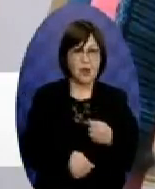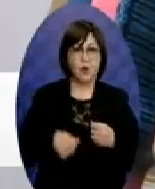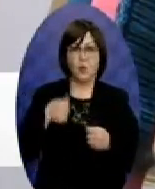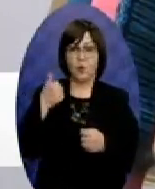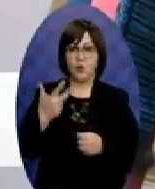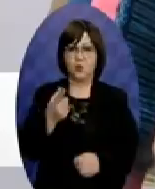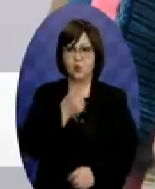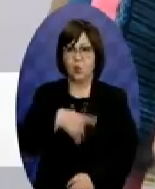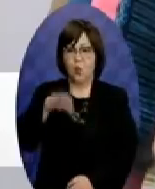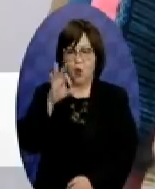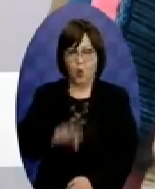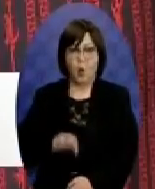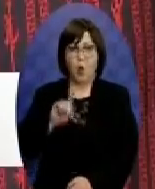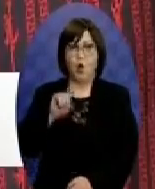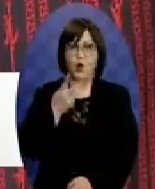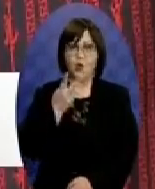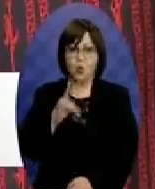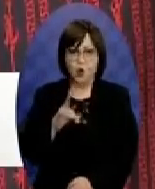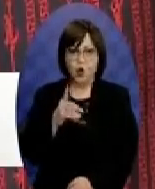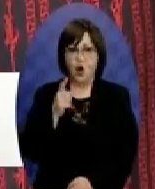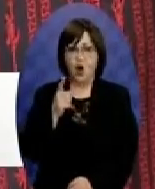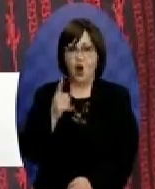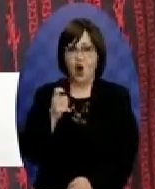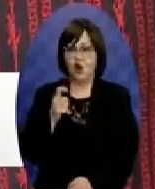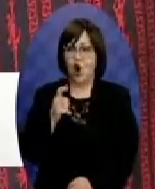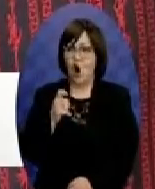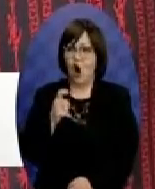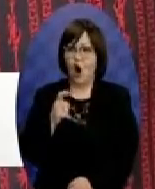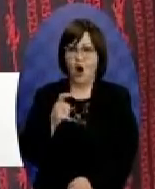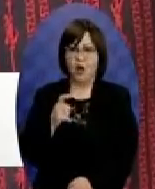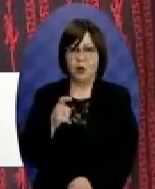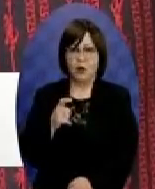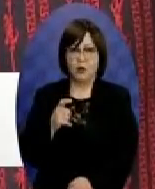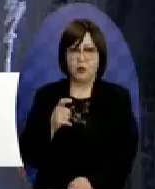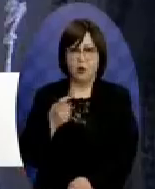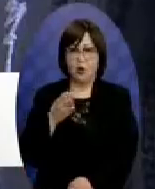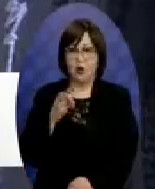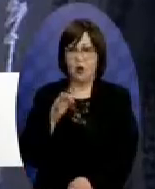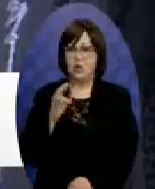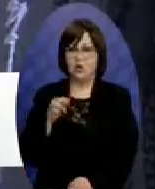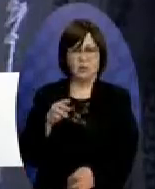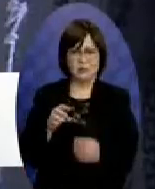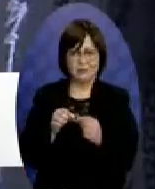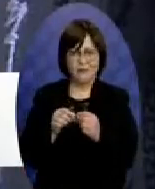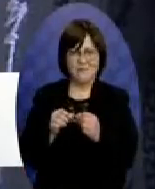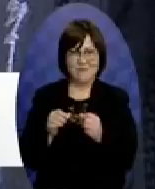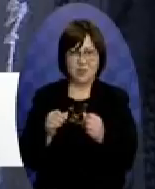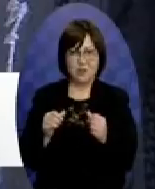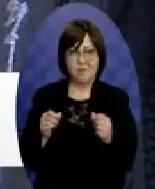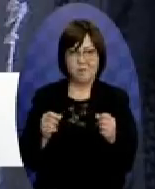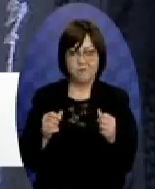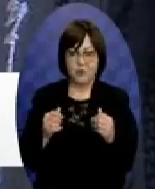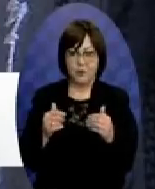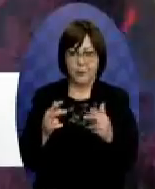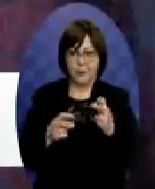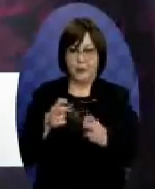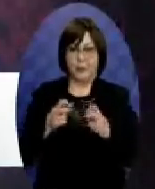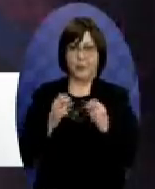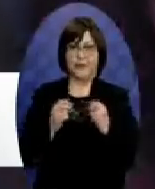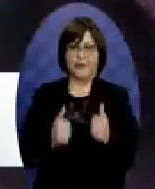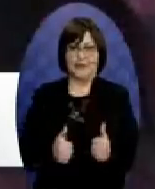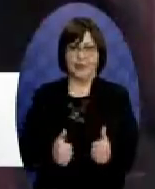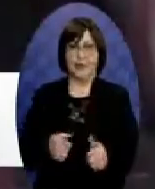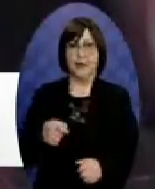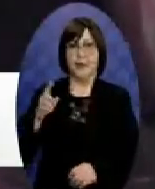өхөр орхон торгон дээр энэ материалаа нэхүүлж байгаа. Энэ жил одоо манайх бас нөгөө дөрөв хүчтэнтэй торг гэдгийг бол гаргасан байгаа. За энэ